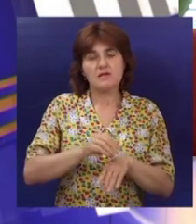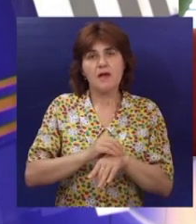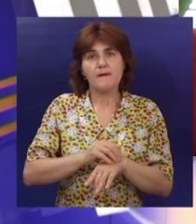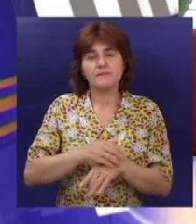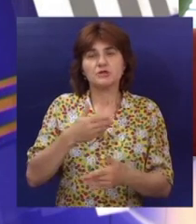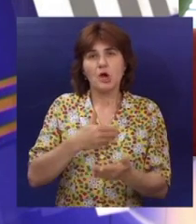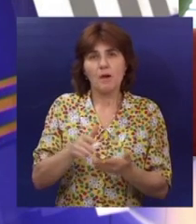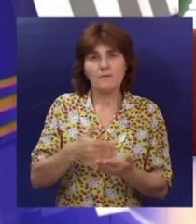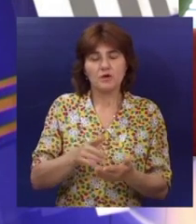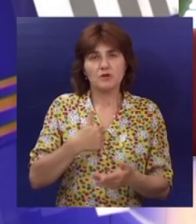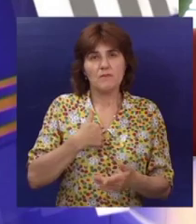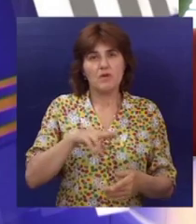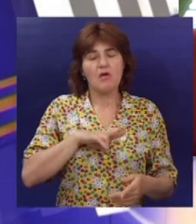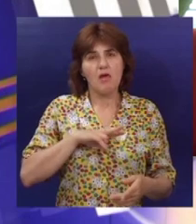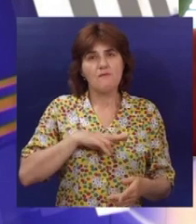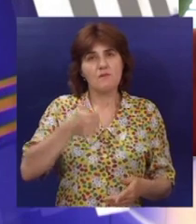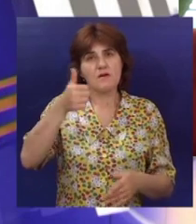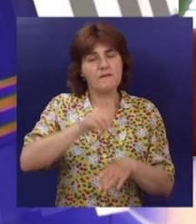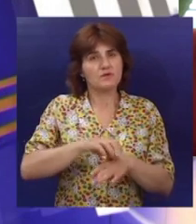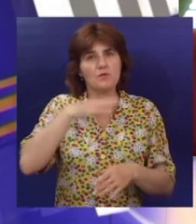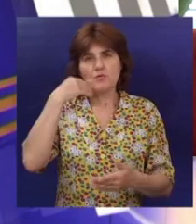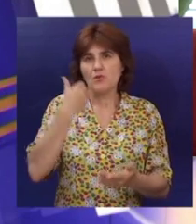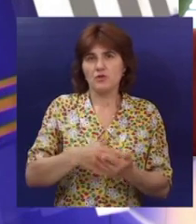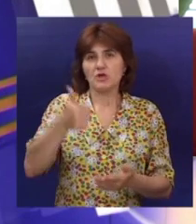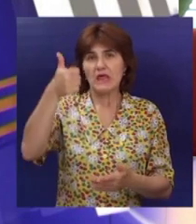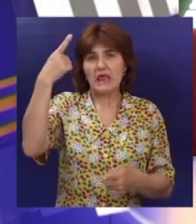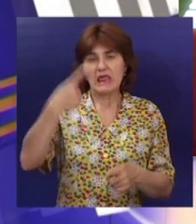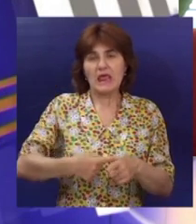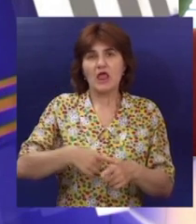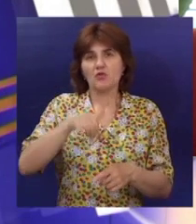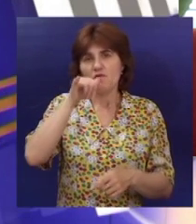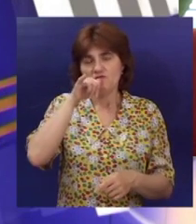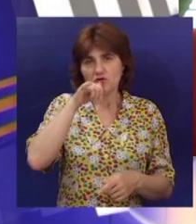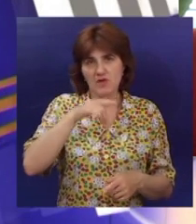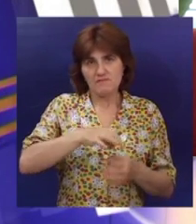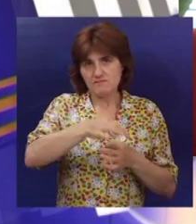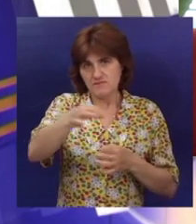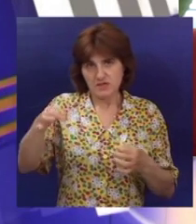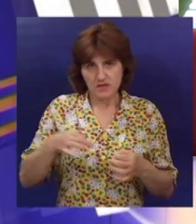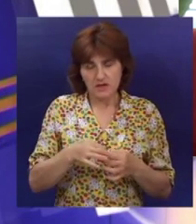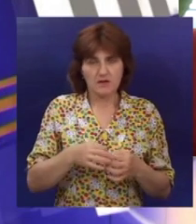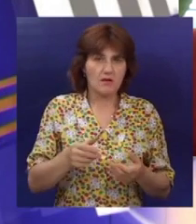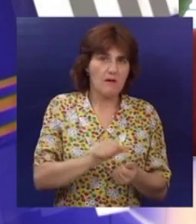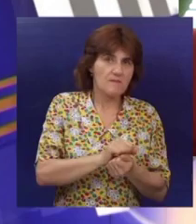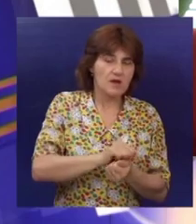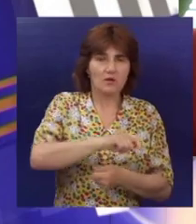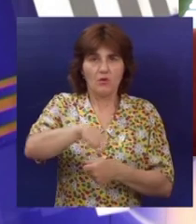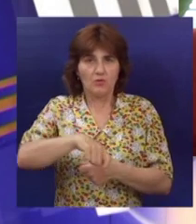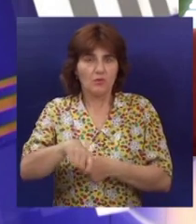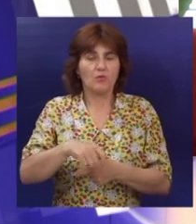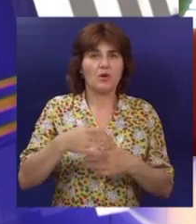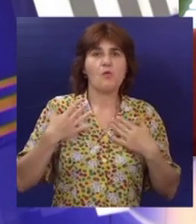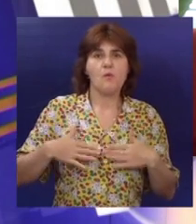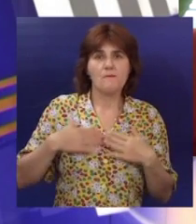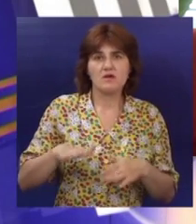mesečnoj potrošnji imamo 1000 kubika vode koje uglavnom se koristi u toplom stanju. Da li je ona u praoni, da li je ona u kuhinji,